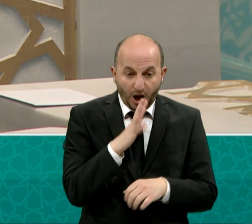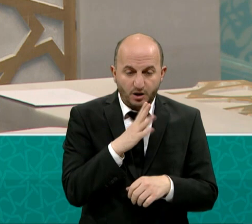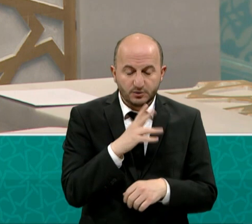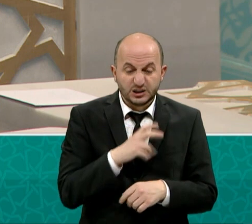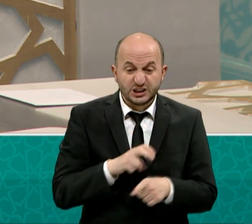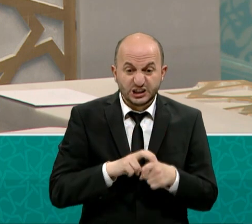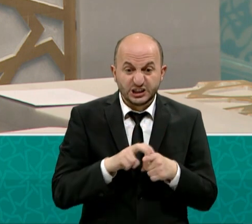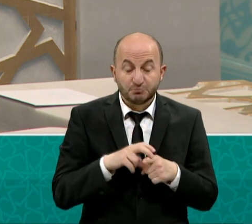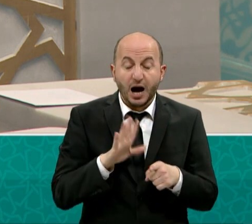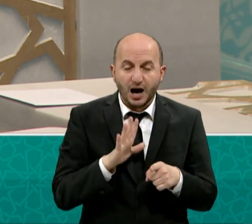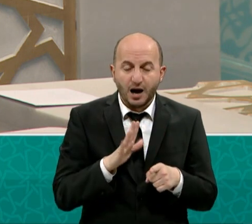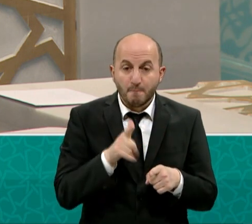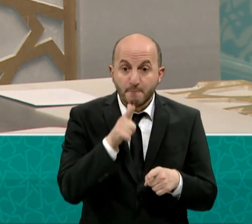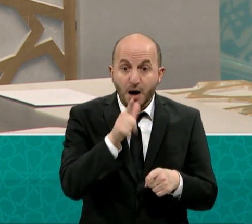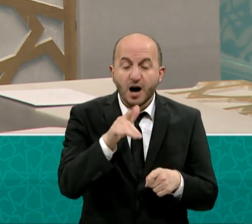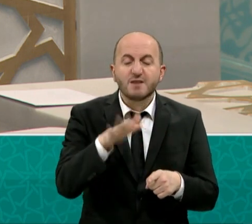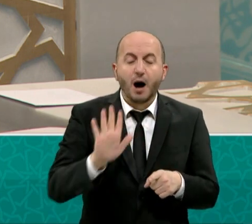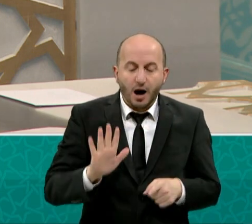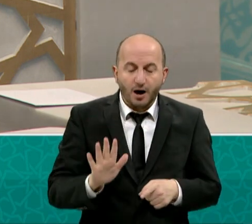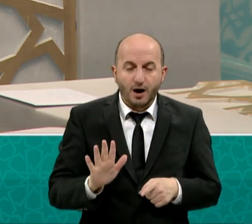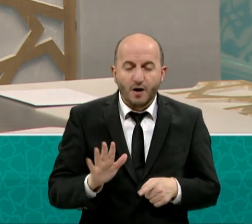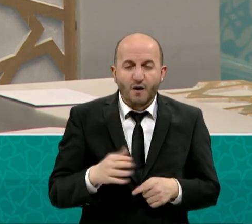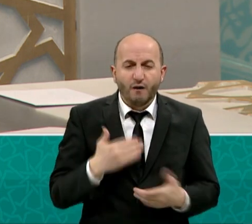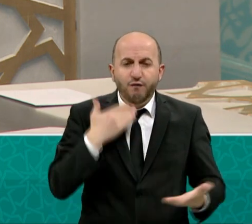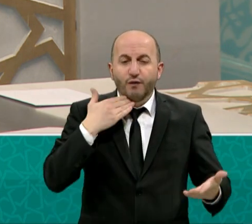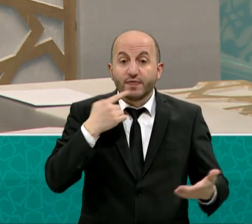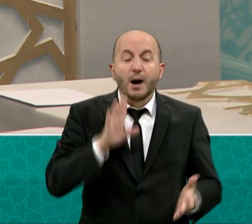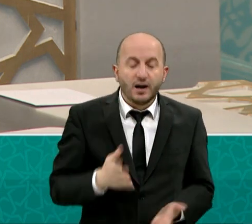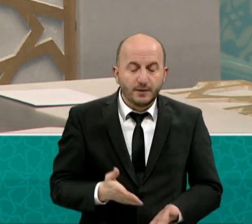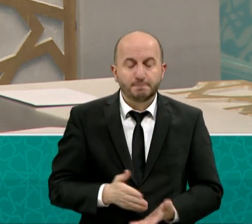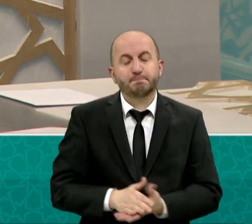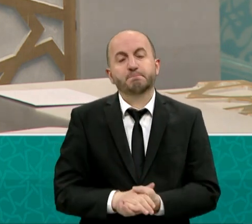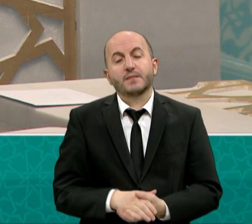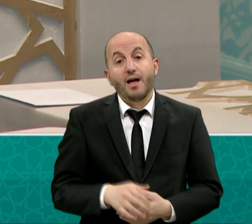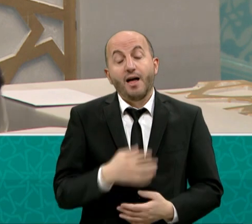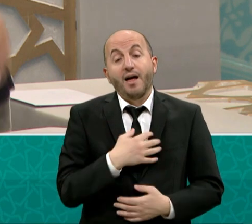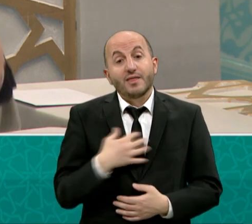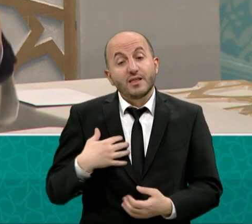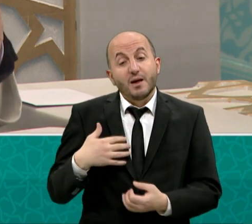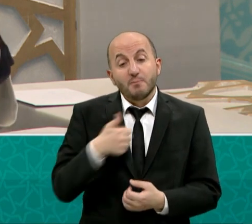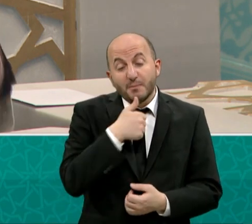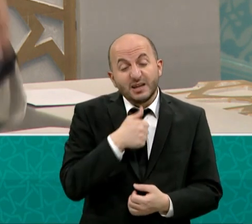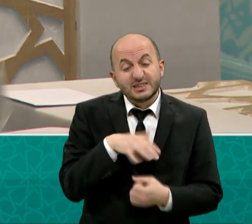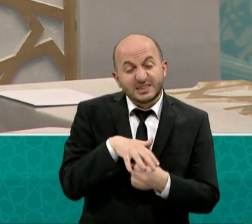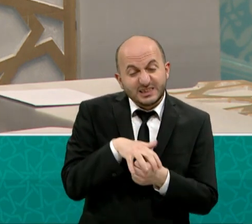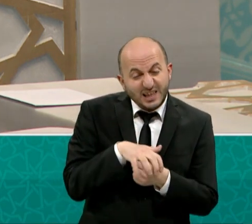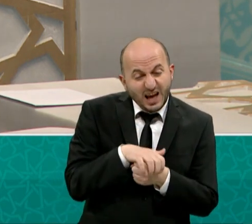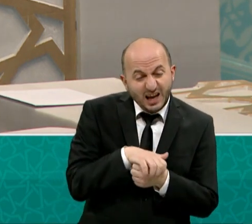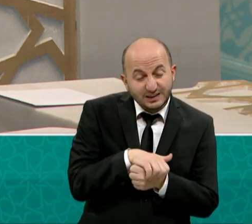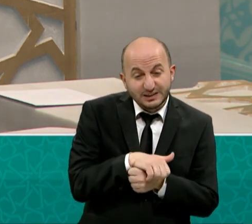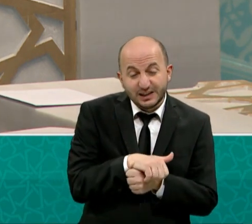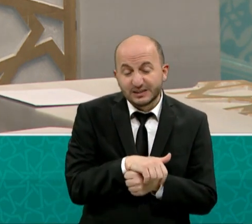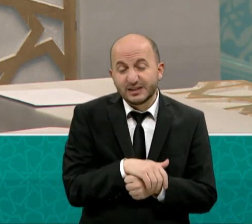Kızmayın, anne babaya bağırmayın, öf bile demeyin. Onların eziyetleri, sıkıntıları ne olursa